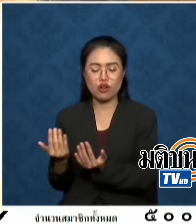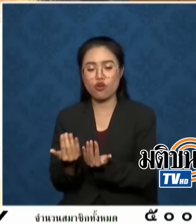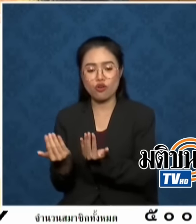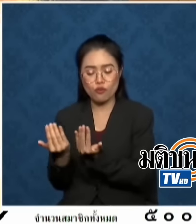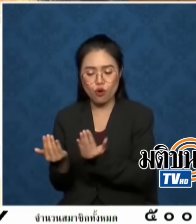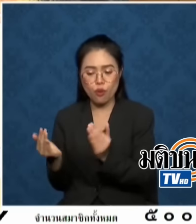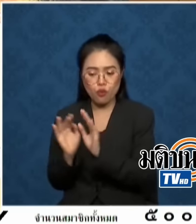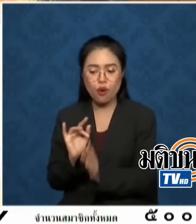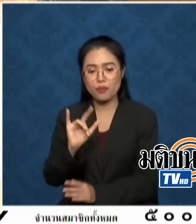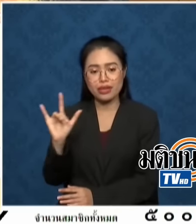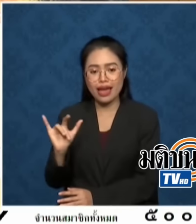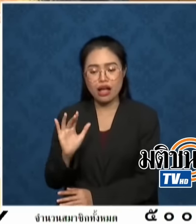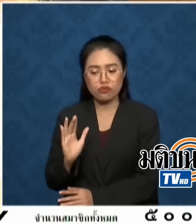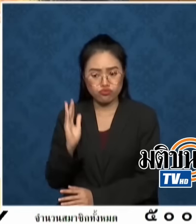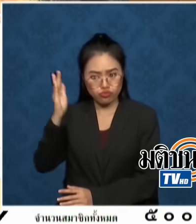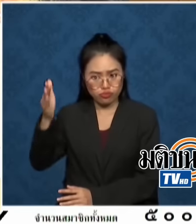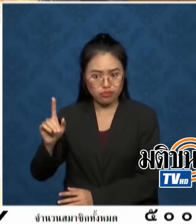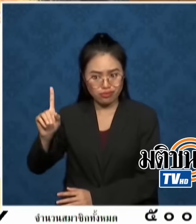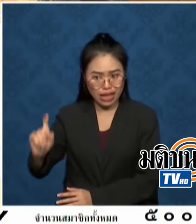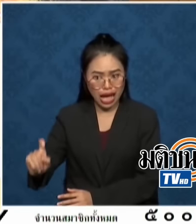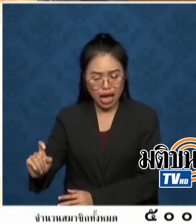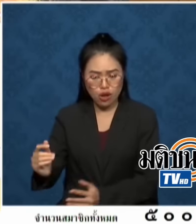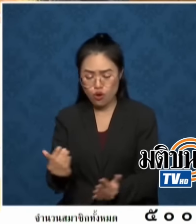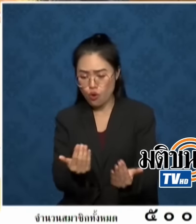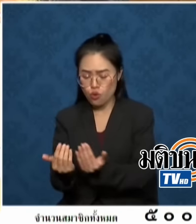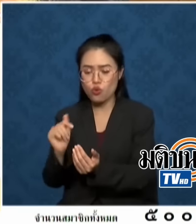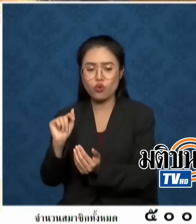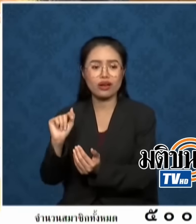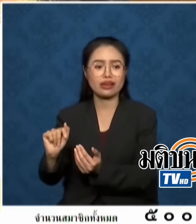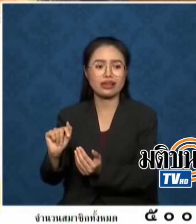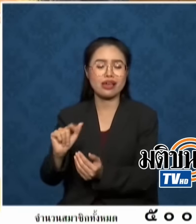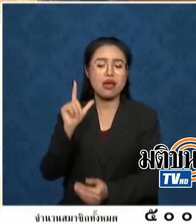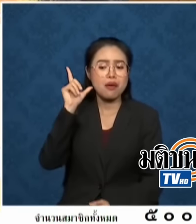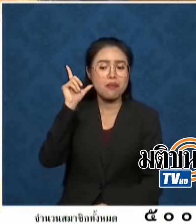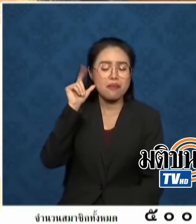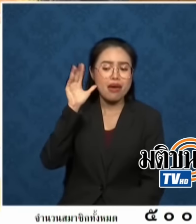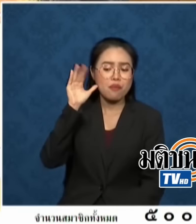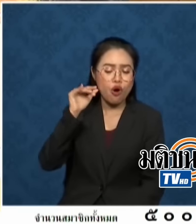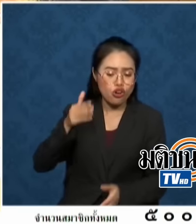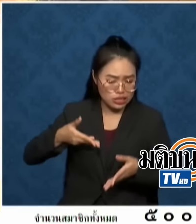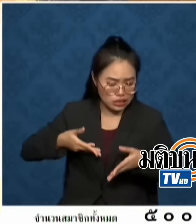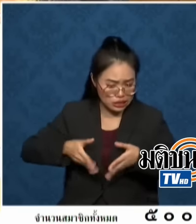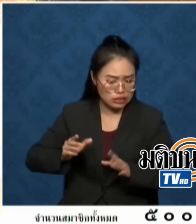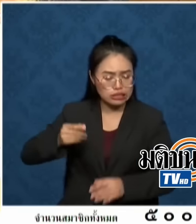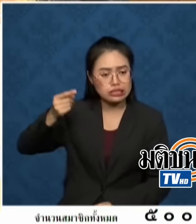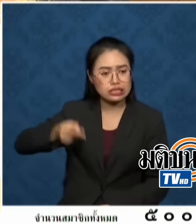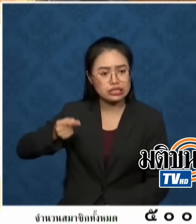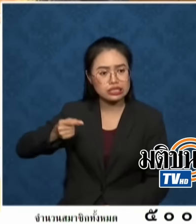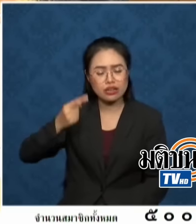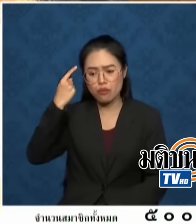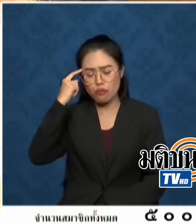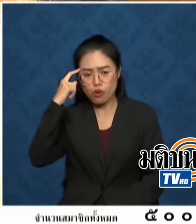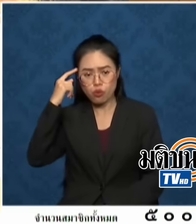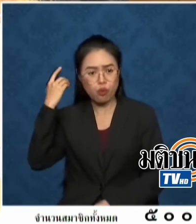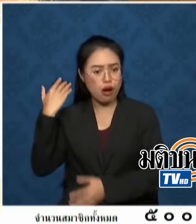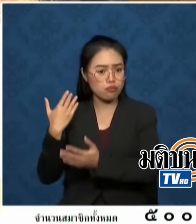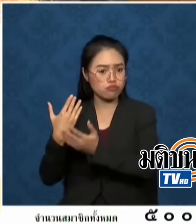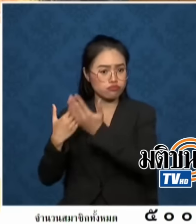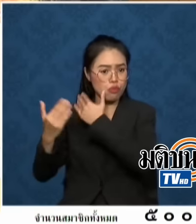ไปโอกาสที่บุตรจะถูกเรียกคืนไปสู่บิดามารดาผู้ให้กำเนิดซึ่งเราไม่รู้แบ็คกราวด์เลยว่